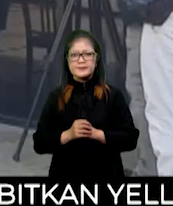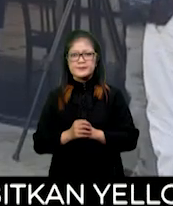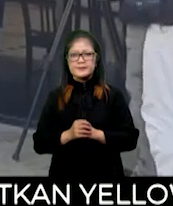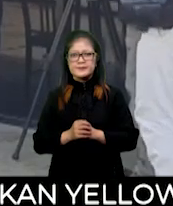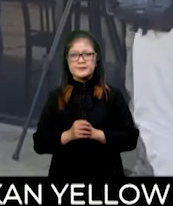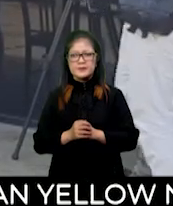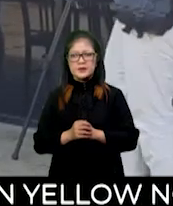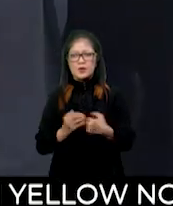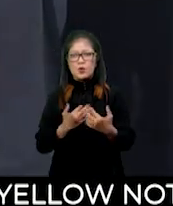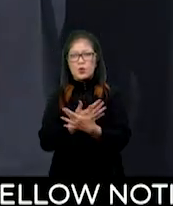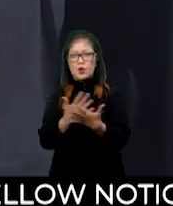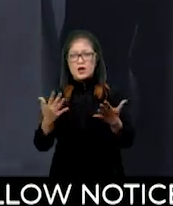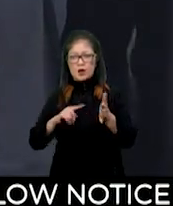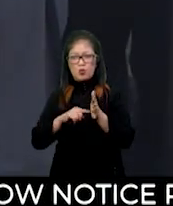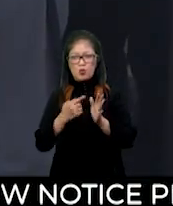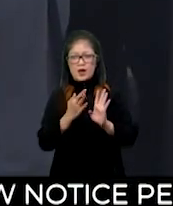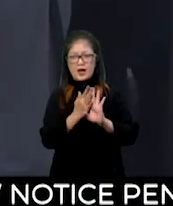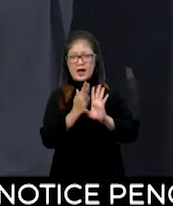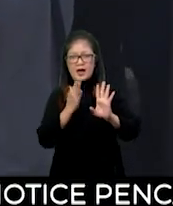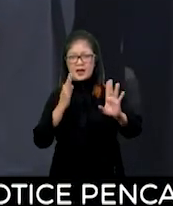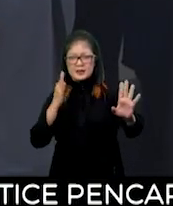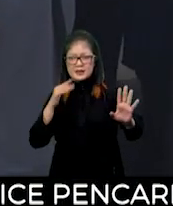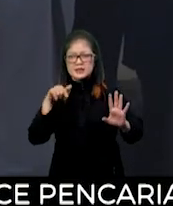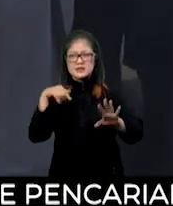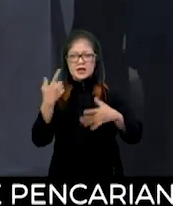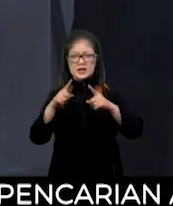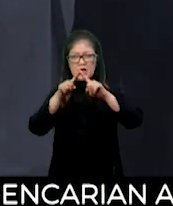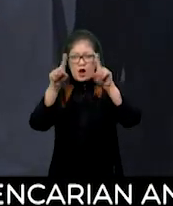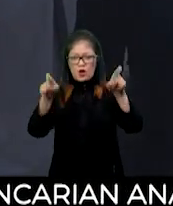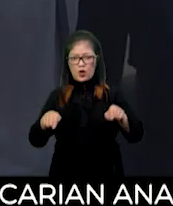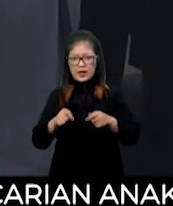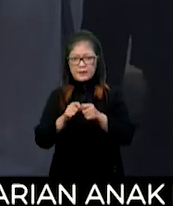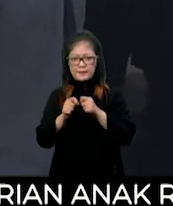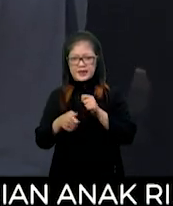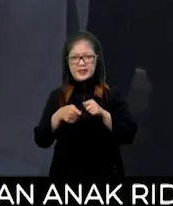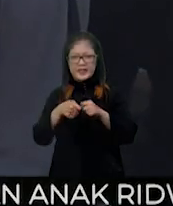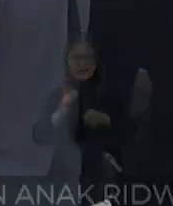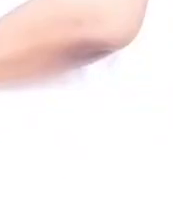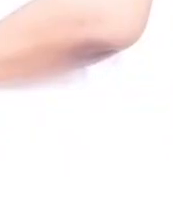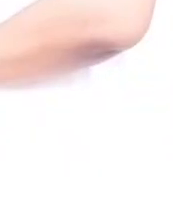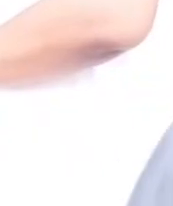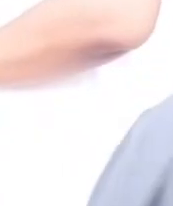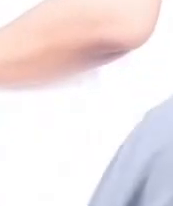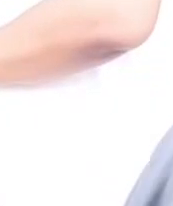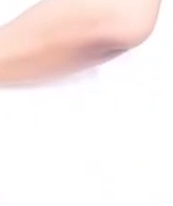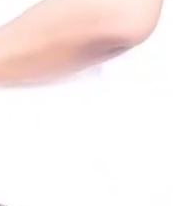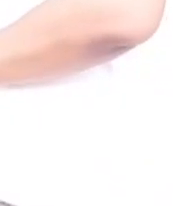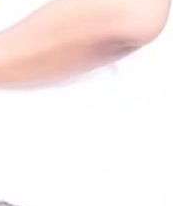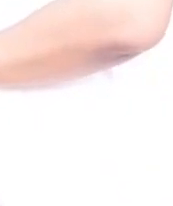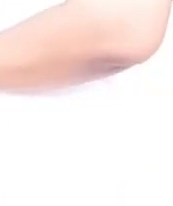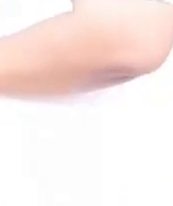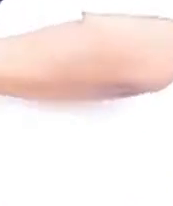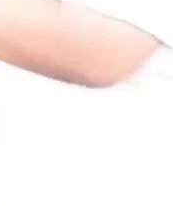Sejumlah warga nampak antri di gerai penukaran tiket pagelaran balapan Formula Elektronik atau Formula E di Taman Ismail Marzuki atau